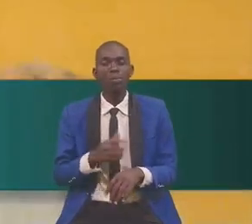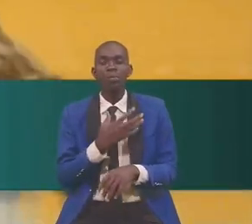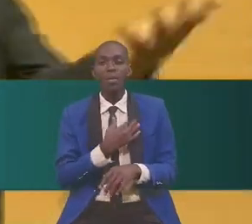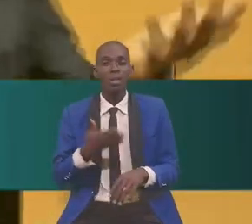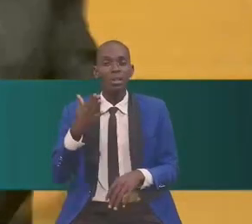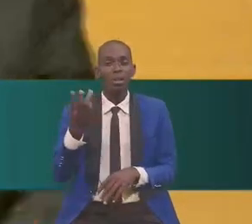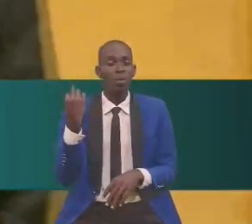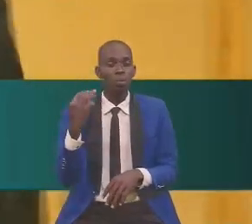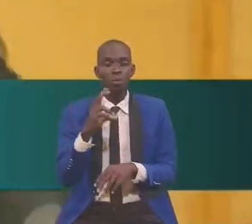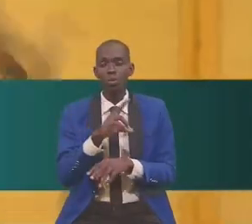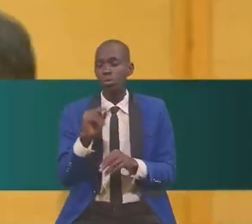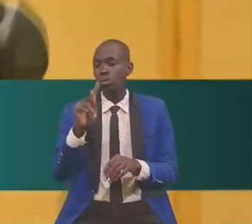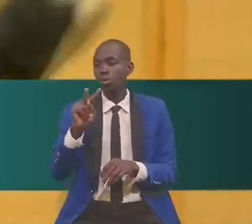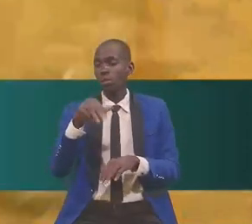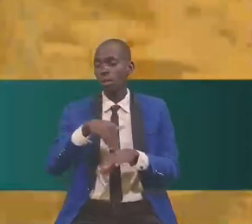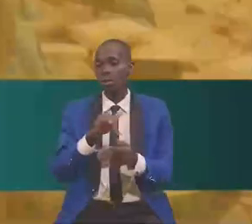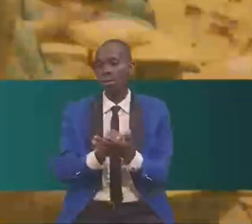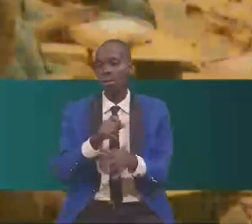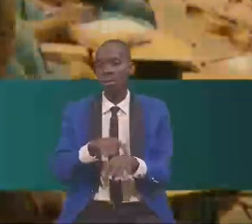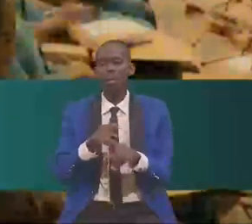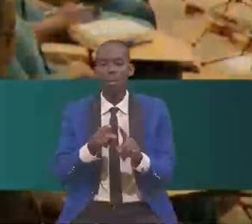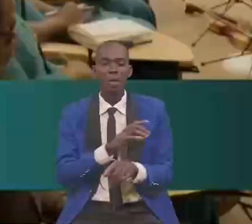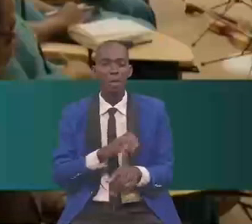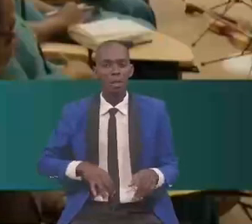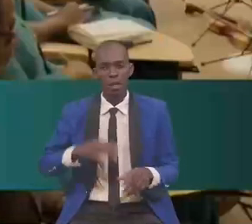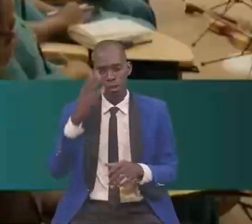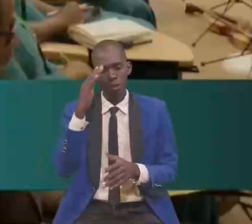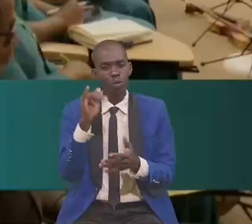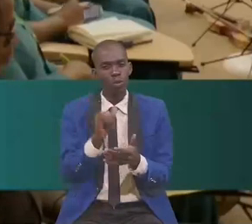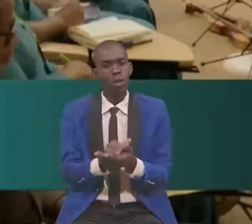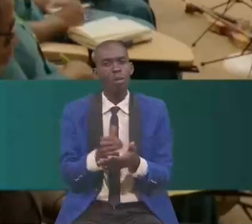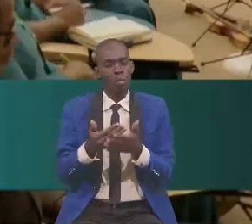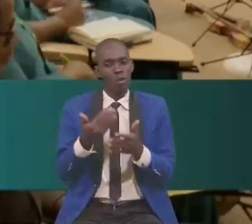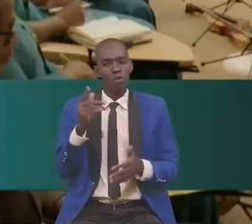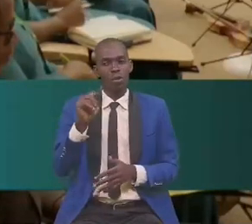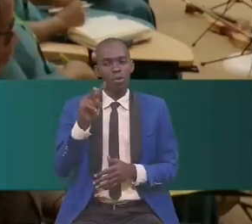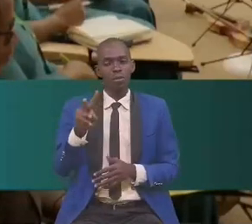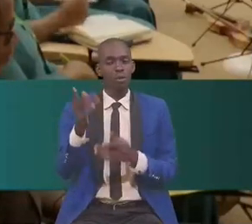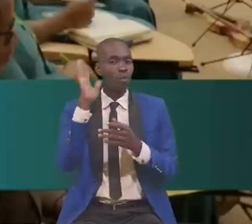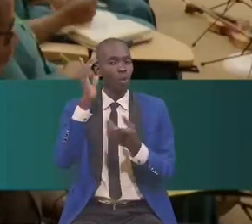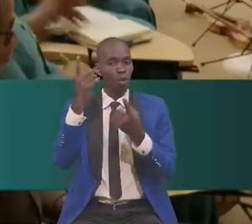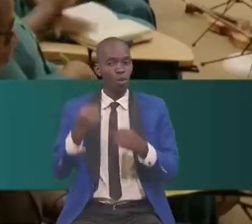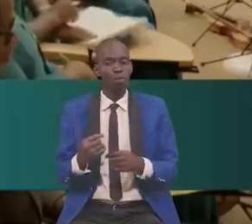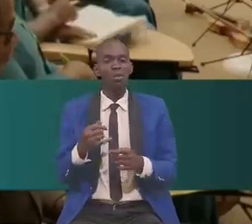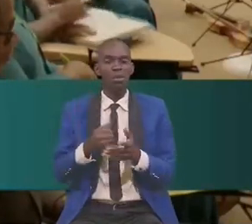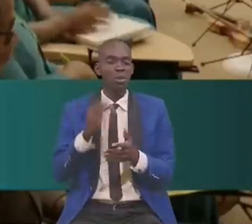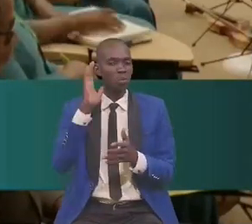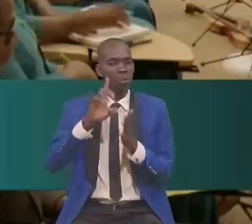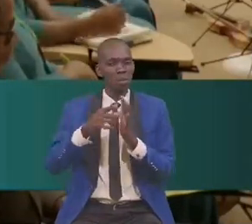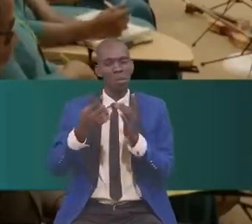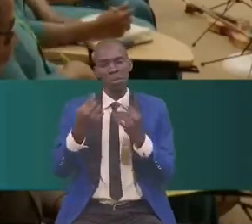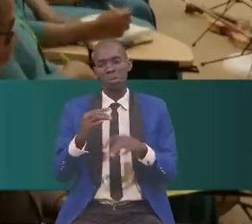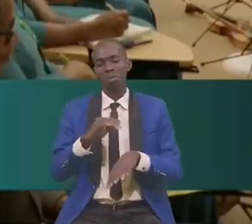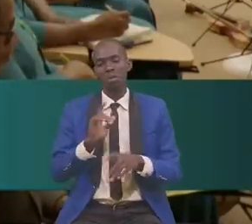Il n'avait pas de télévision, mais il savait que avant que la télé ne vienne, que la télévision viendra. Il n'y avait pas d'internet, les médias sociaux